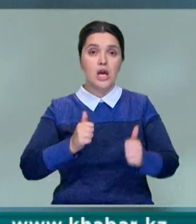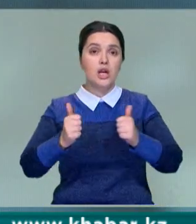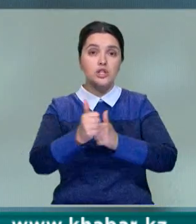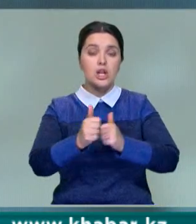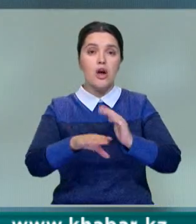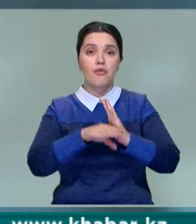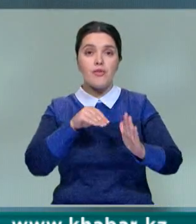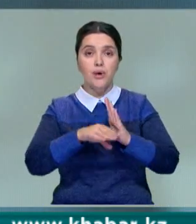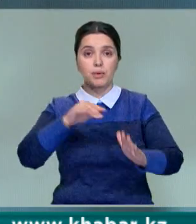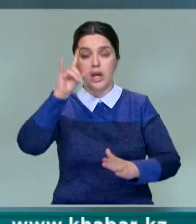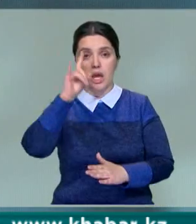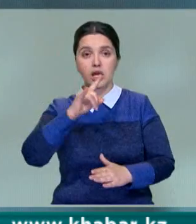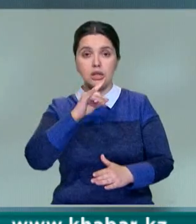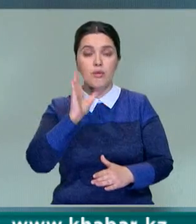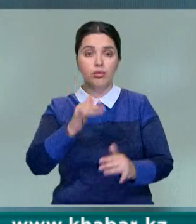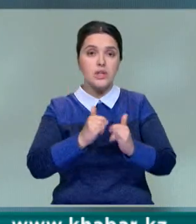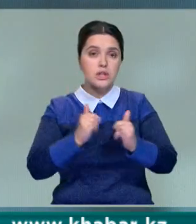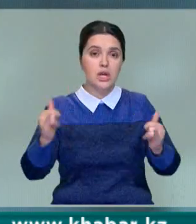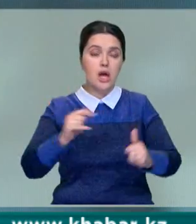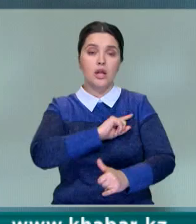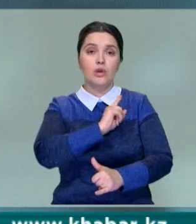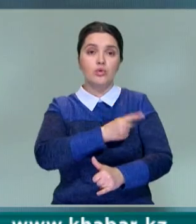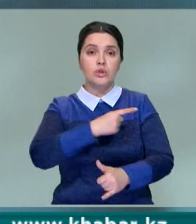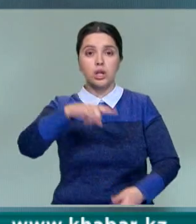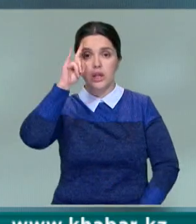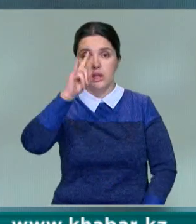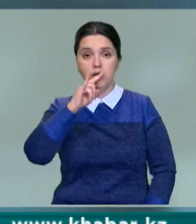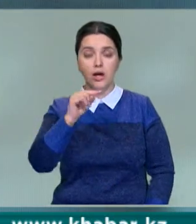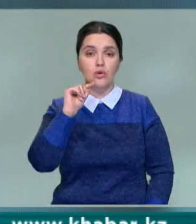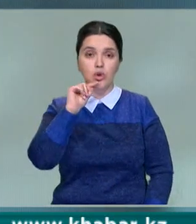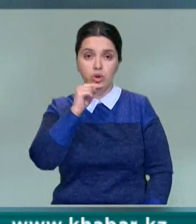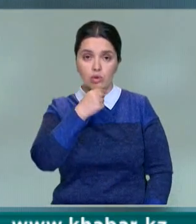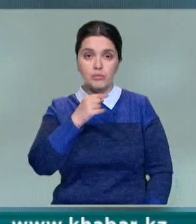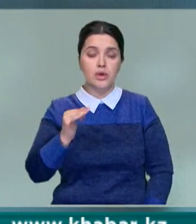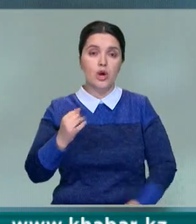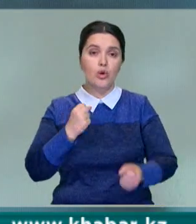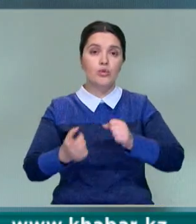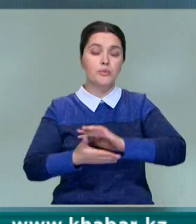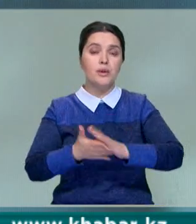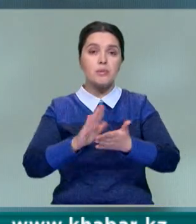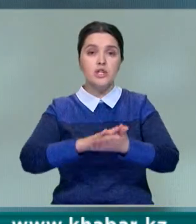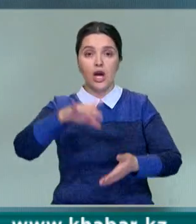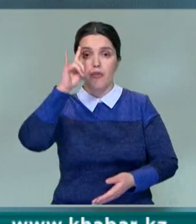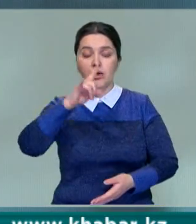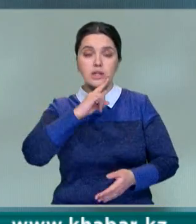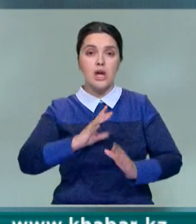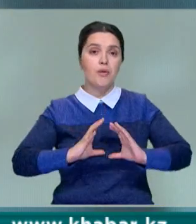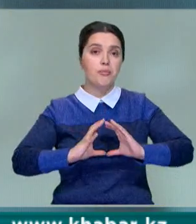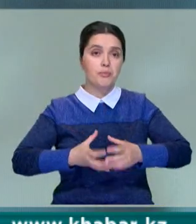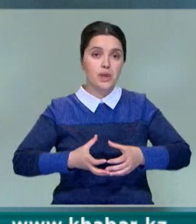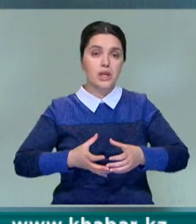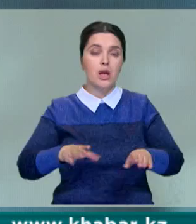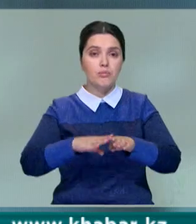выборы выведут Казахстан на новый этап развития. Это усилит казахстанскую экономику и укрепит положение страны в